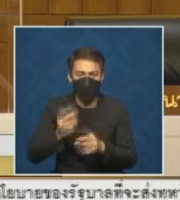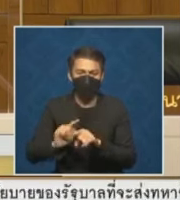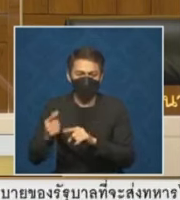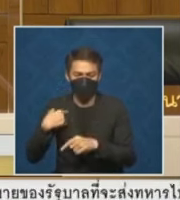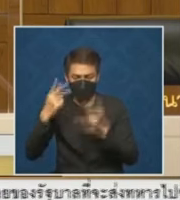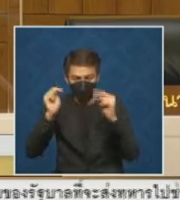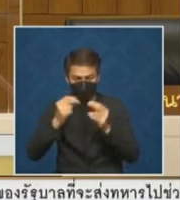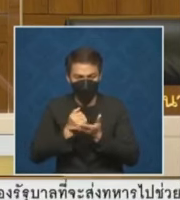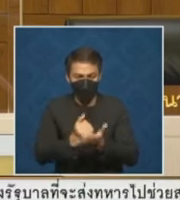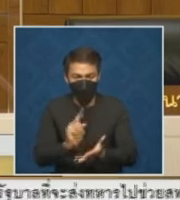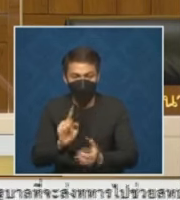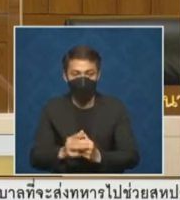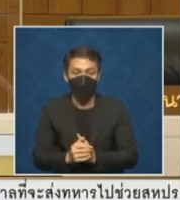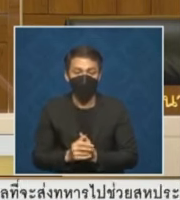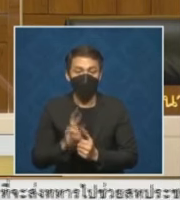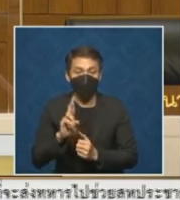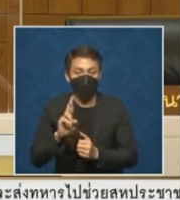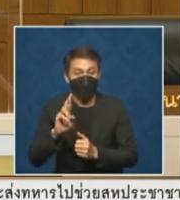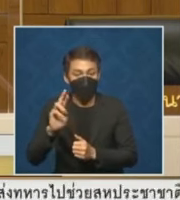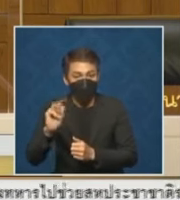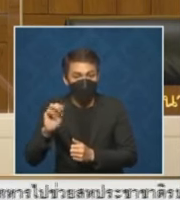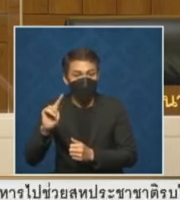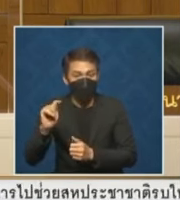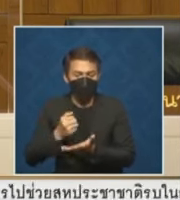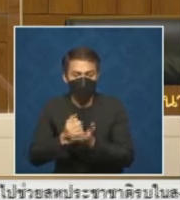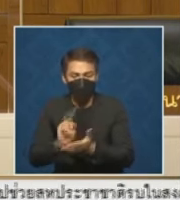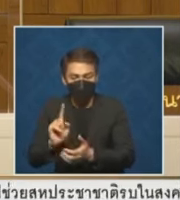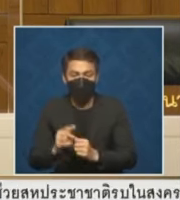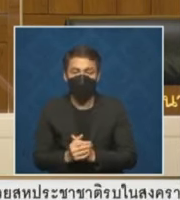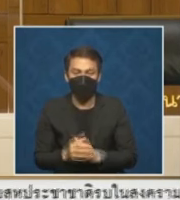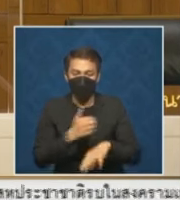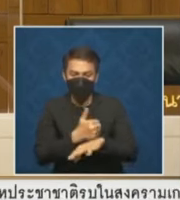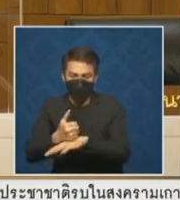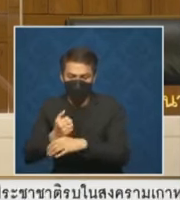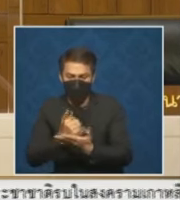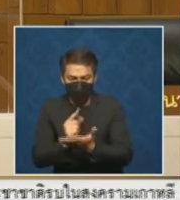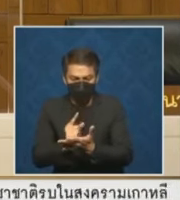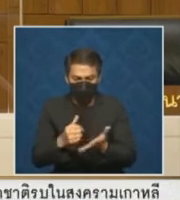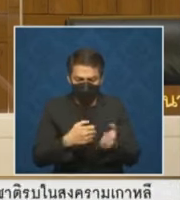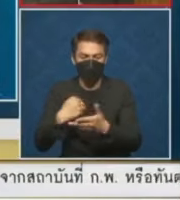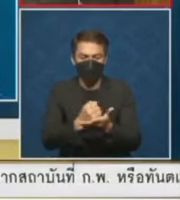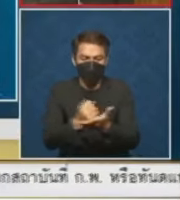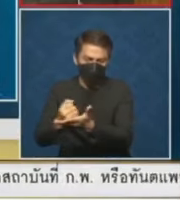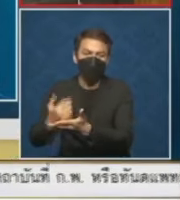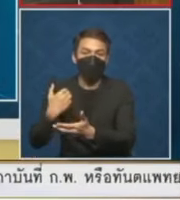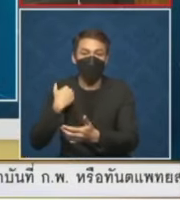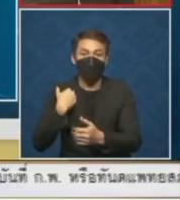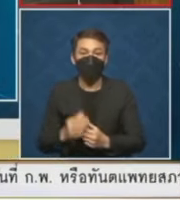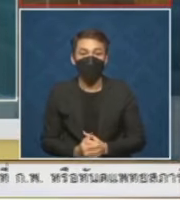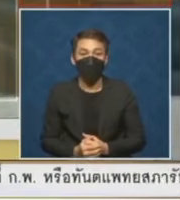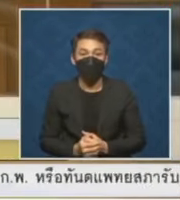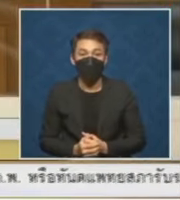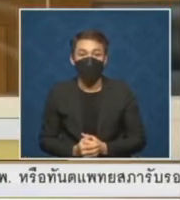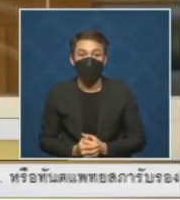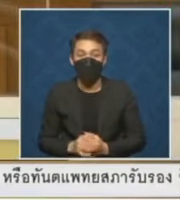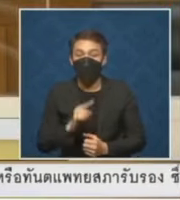จงทุกดอกตอกกับทุกเม็ดซุ่มเสียงลีลาจังหวะจะโคนมีพลังแจ่มใสชัดเจนเว้นแต่ตอนท้าย